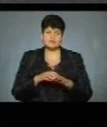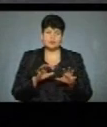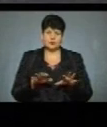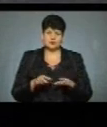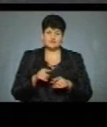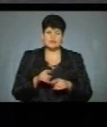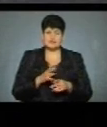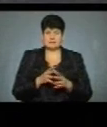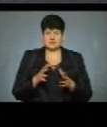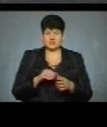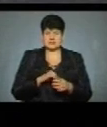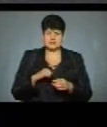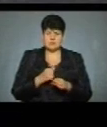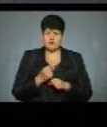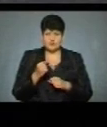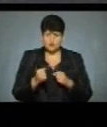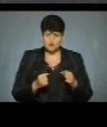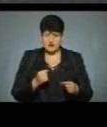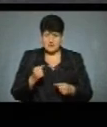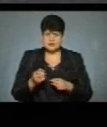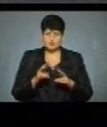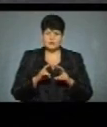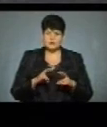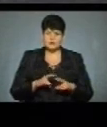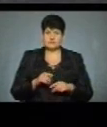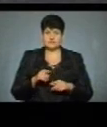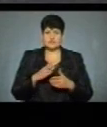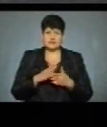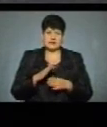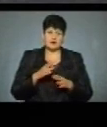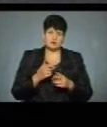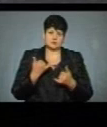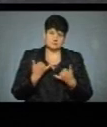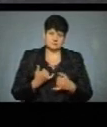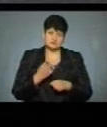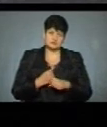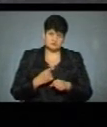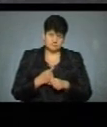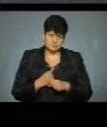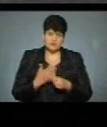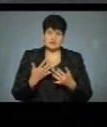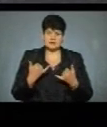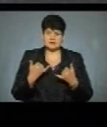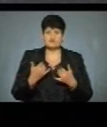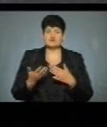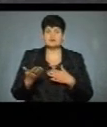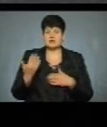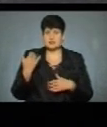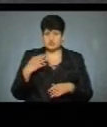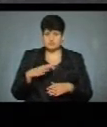є самовисуванцями. Хоча, якщо проаналізувати, вони або є діючими сільськими головами, дуже багато йде, які були раніше